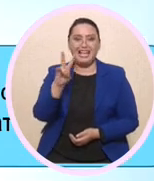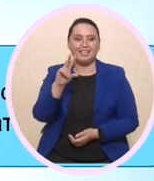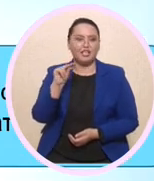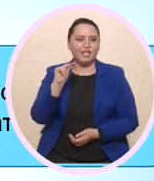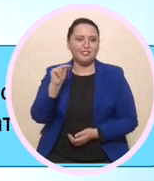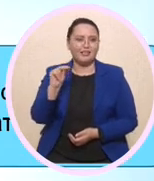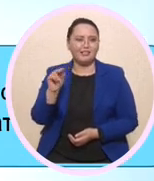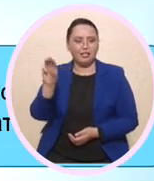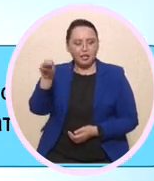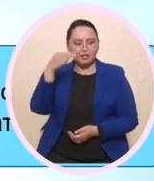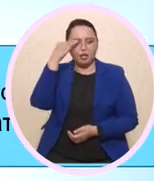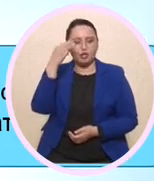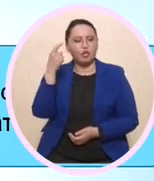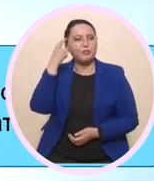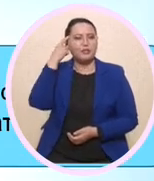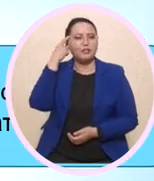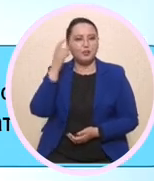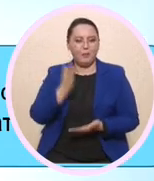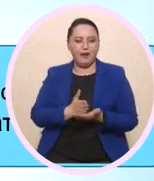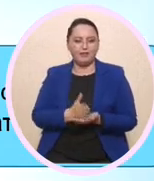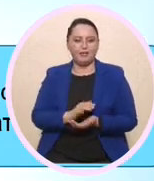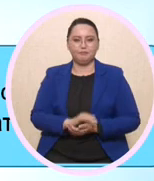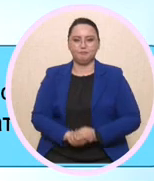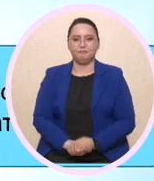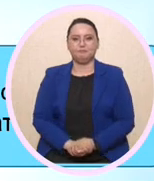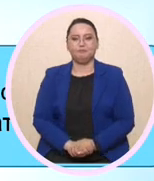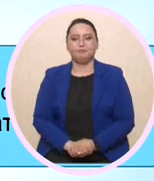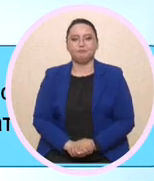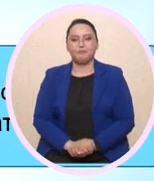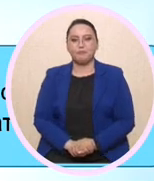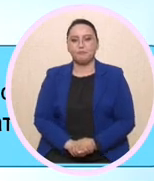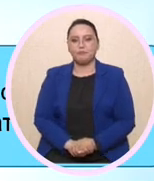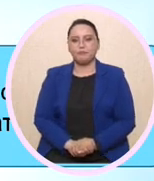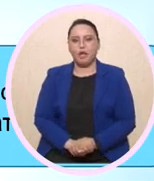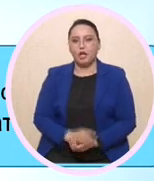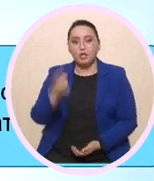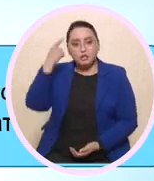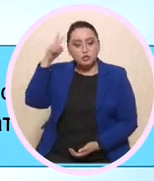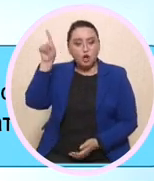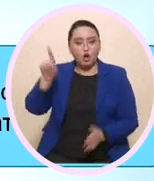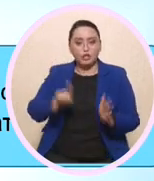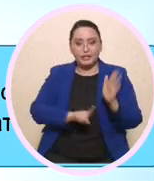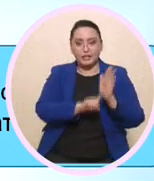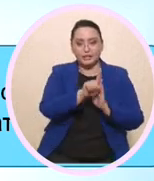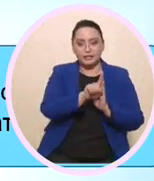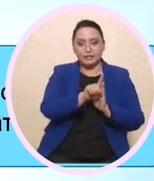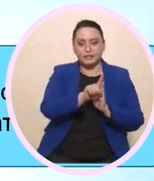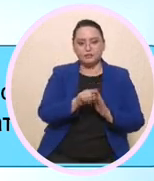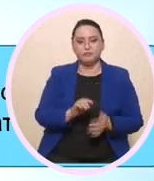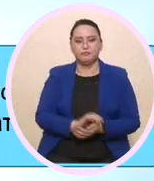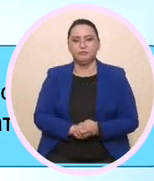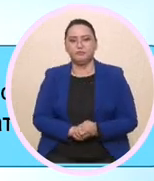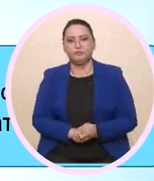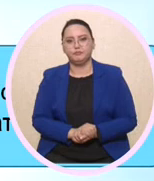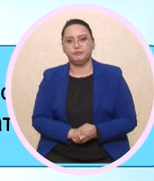дүр болох дэнзэн өвгнийхөө дүрийг дүгнээ. За зохиолын эхэнд гүн хатан хавцал бүхий